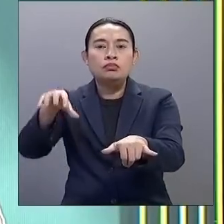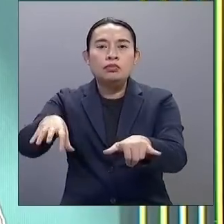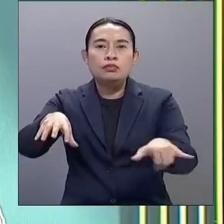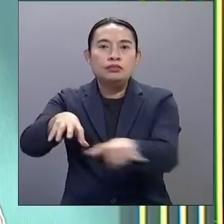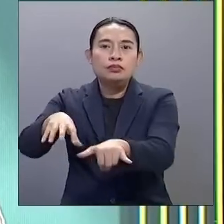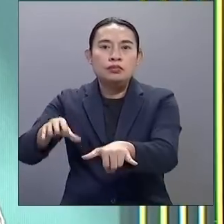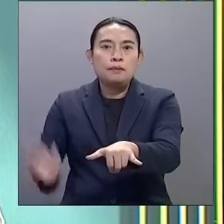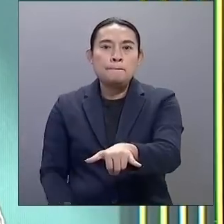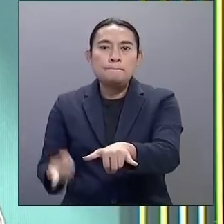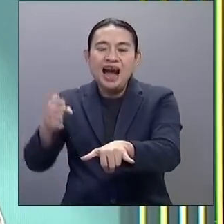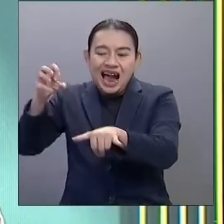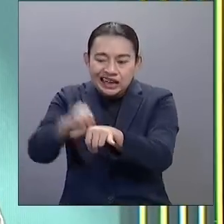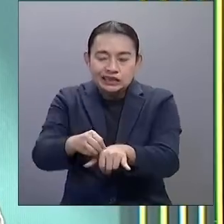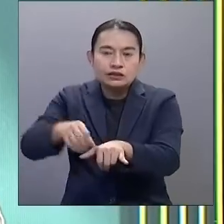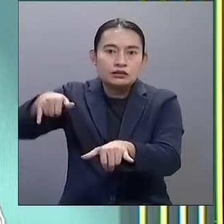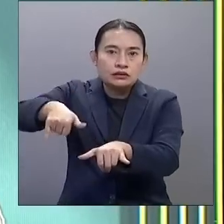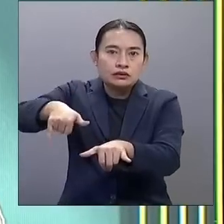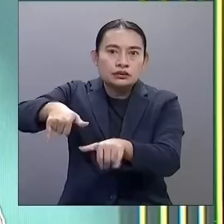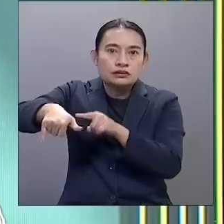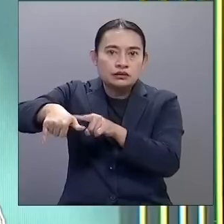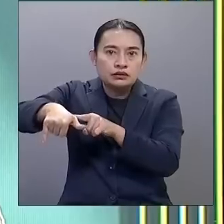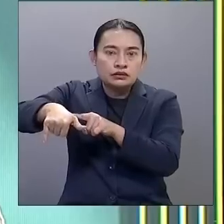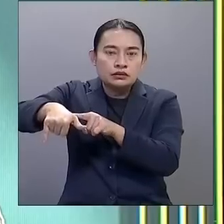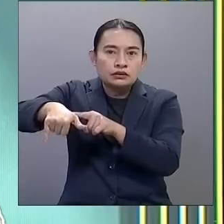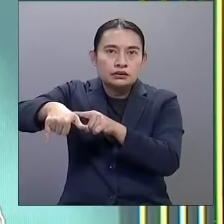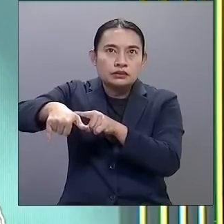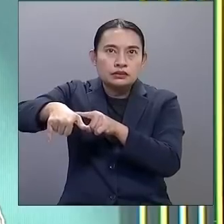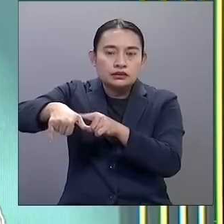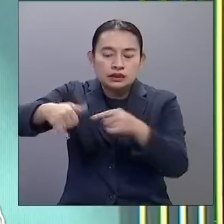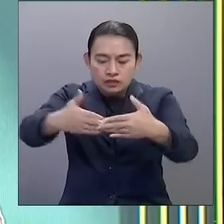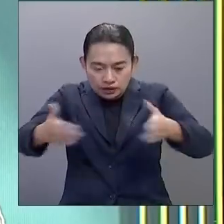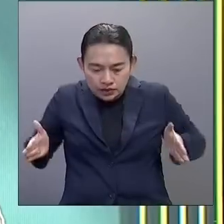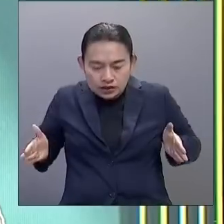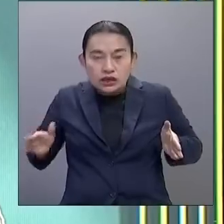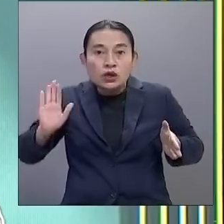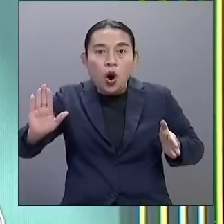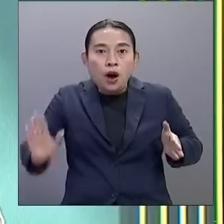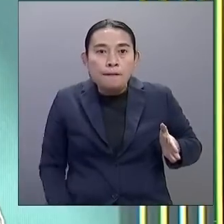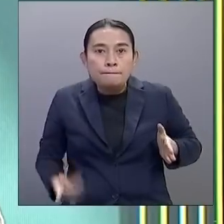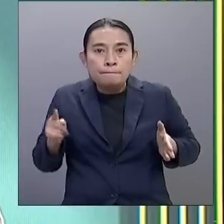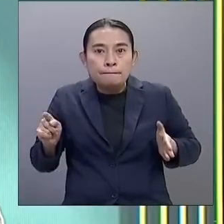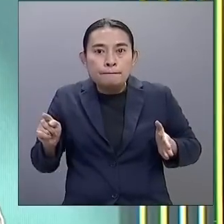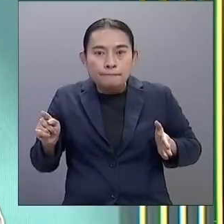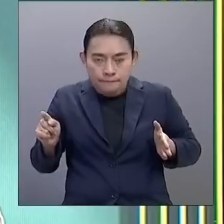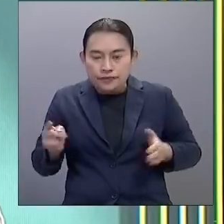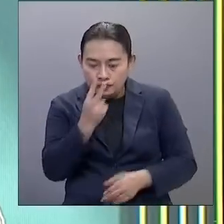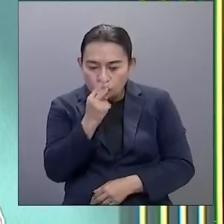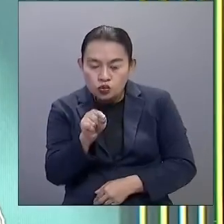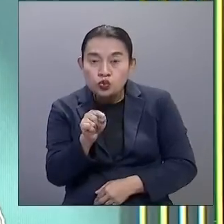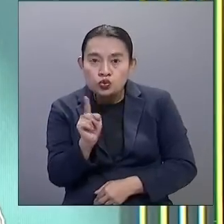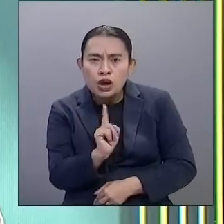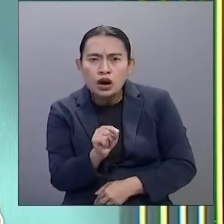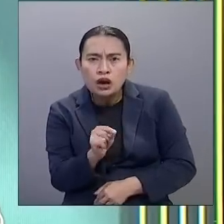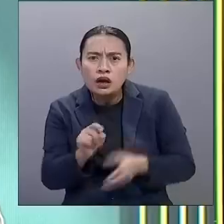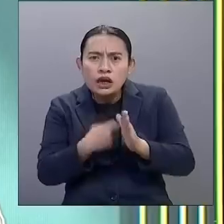ขเรากัดมันก็สุนัขบ้านเราก็ต้องห่วง ด้วยสัญชาตญาณของ ห่วงพื้นที่ของเขาอยู่แล้วนะครับเพราะนั้นเนี่ยมันไม่ได้ต้องดูก่อนว่าความเสียหายตัวนี้มันเกิดขึ้น